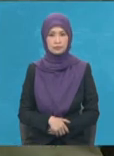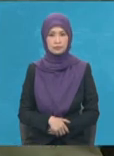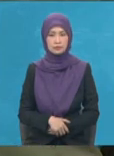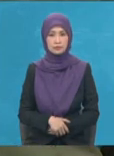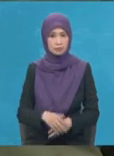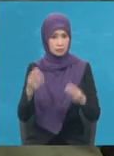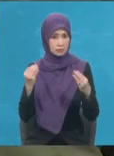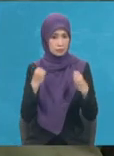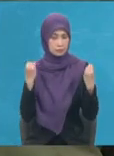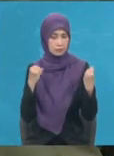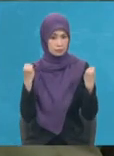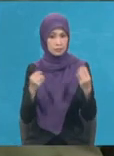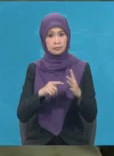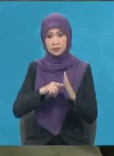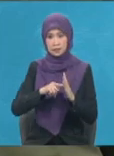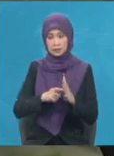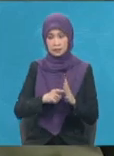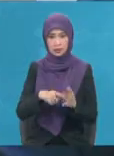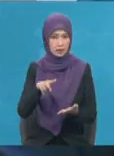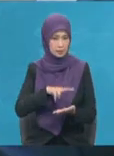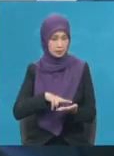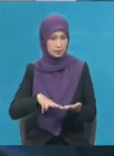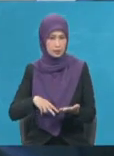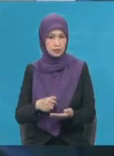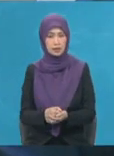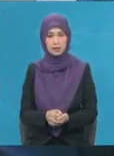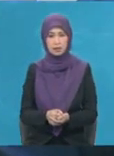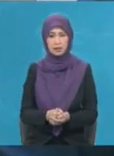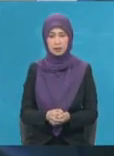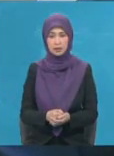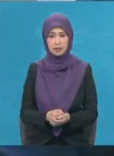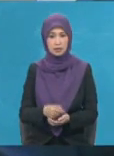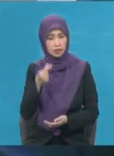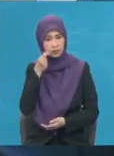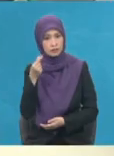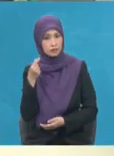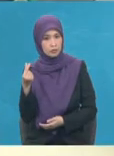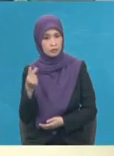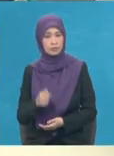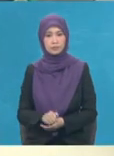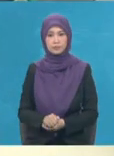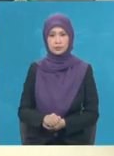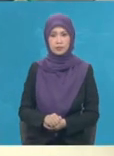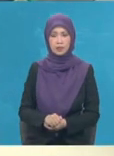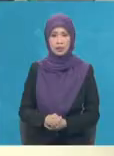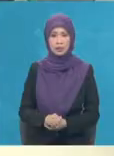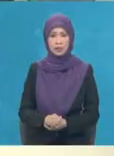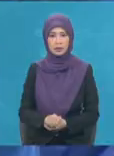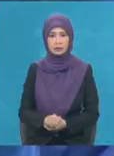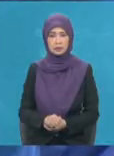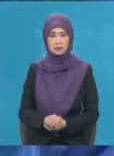majelis dimuliakan dengan bacaan ayat-ayat suci Alquran oleh Soul tadi Muhammad Zainal Arifin bin Haji Hamid